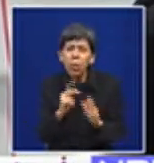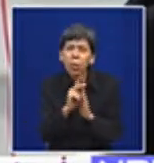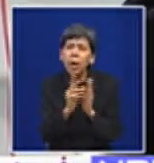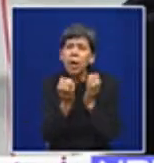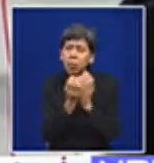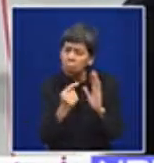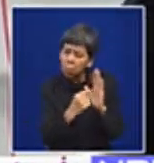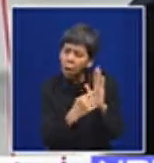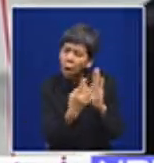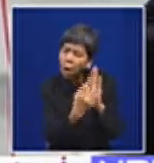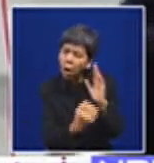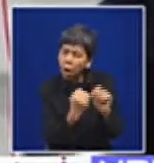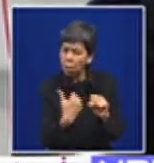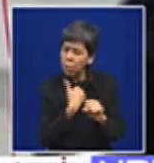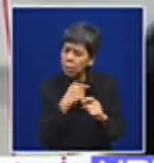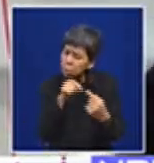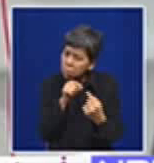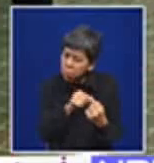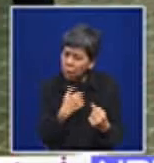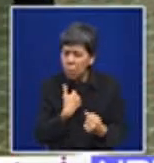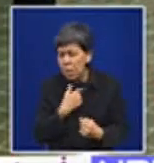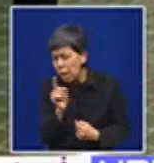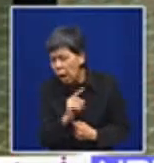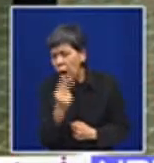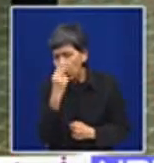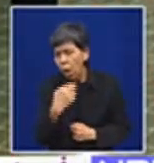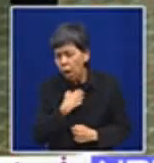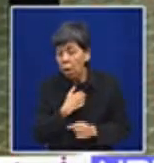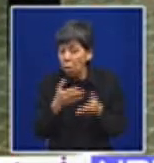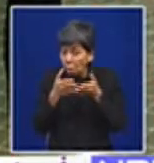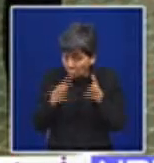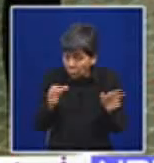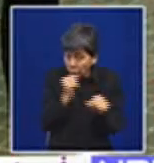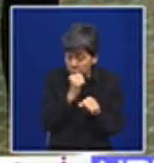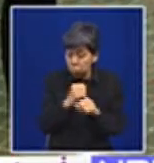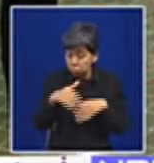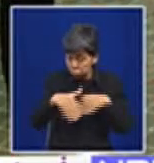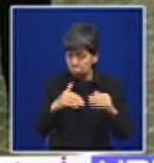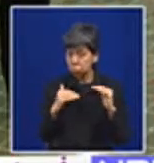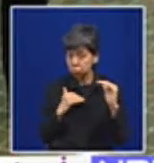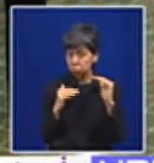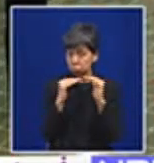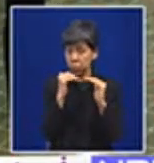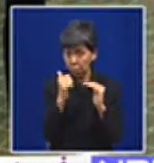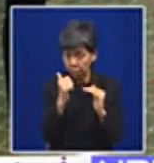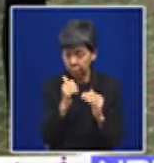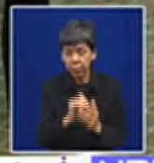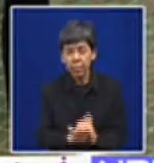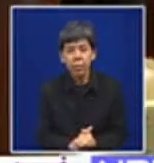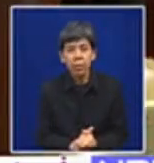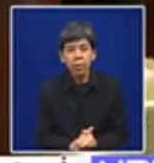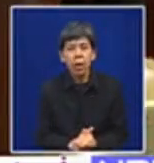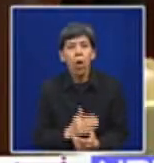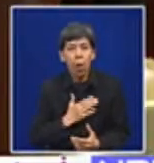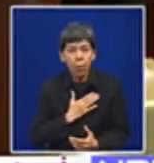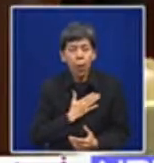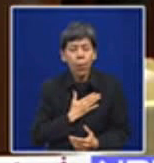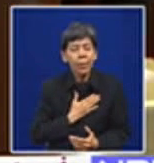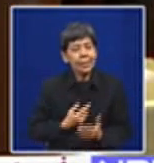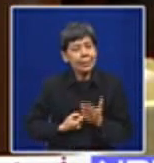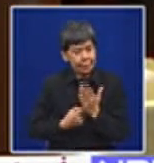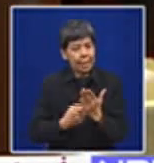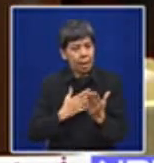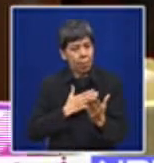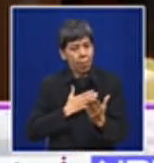างธรรมนูญมีเนื้อหาสาระประเด็นดังกล่าวอย่างไรครอบคลุมถึงประโยชน์ของประชาชนหรือไม ่ผมก็คงจะเสน